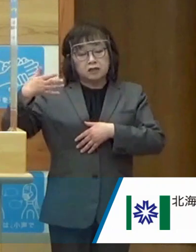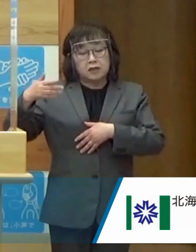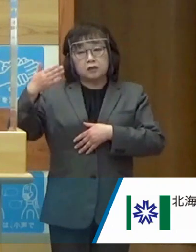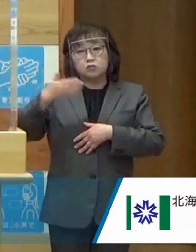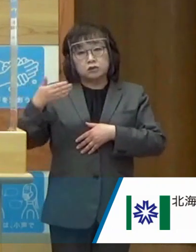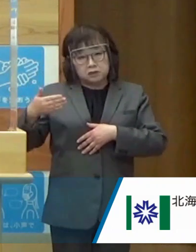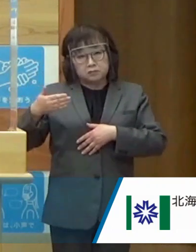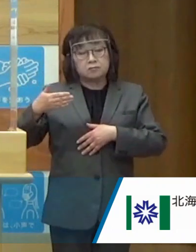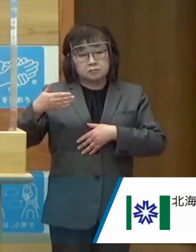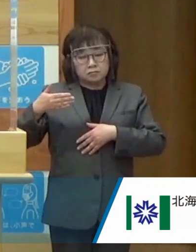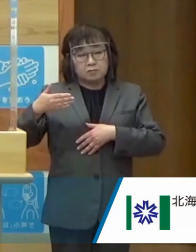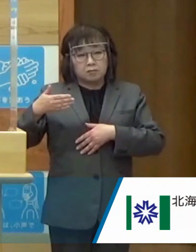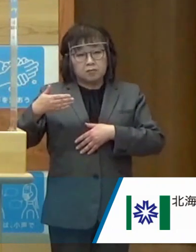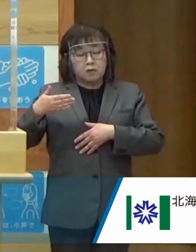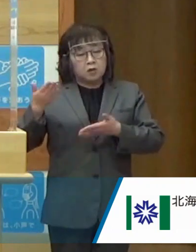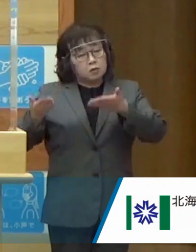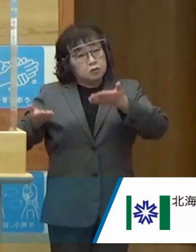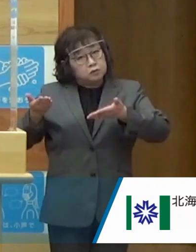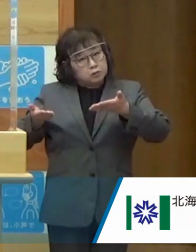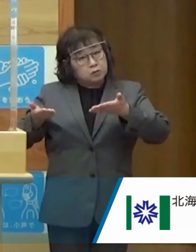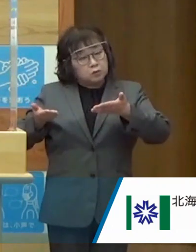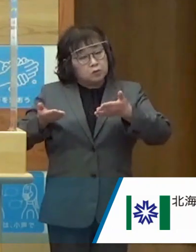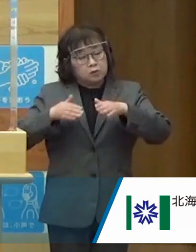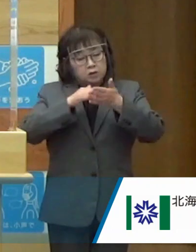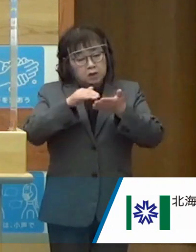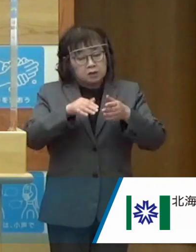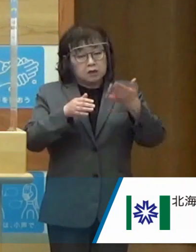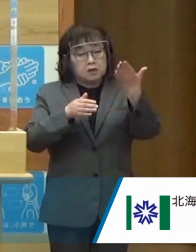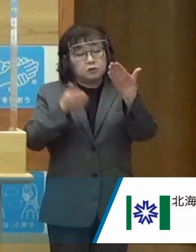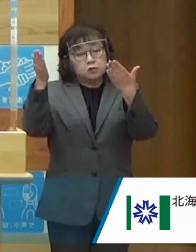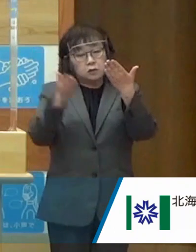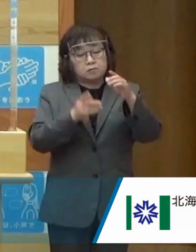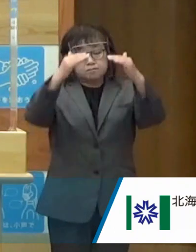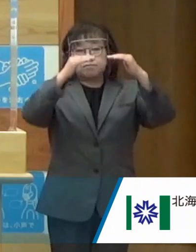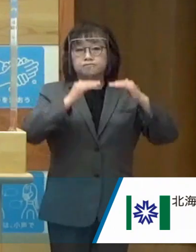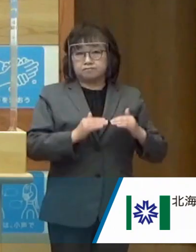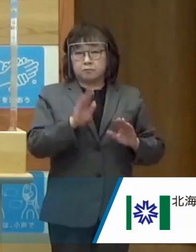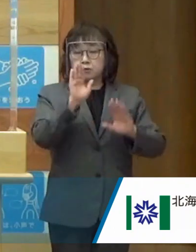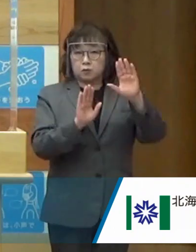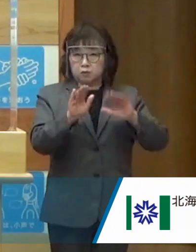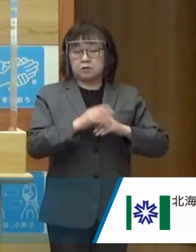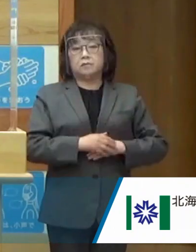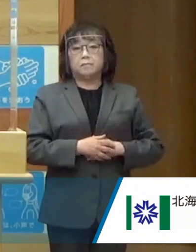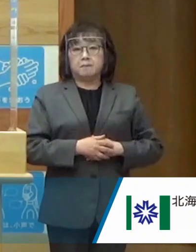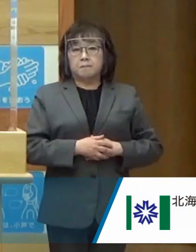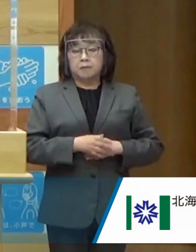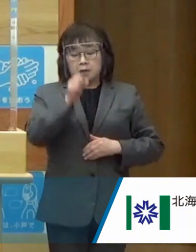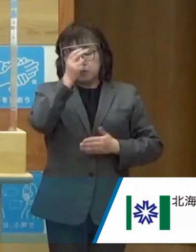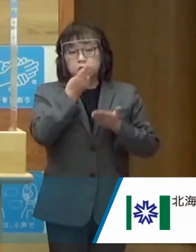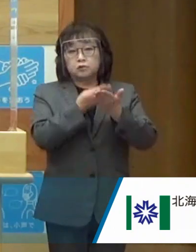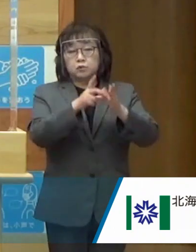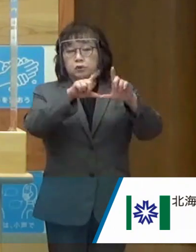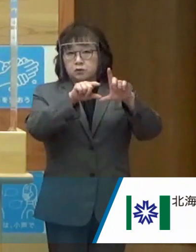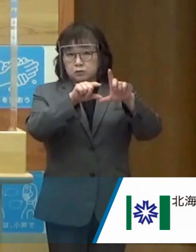1138.9 人ということでしたので、そこと比較しますと約9割減少したという状況になっています。病床使